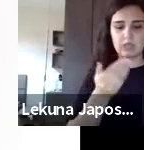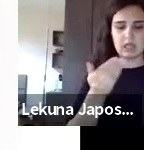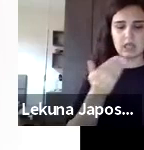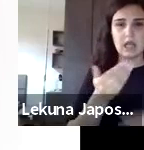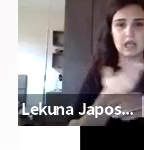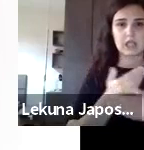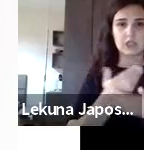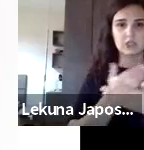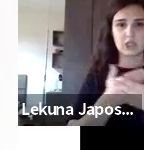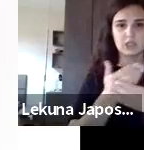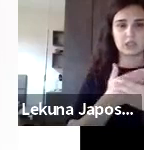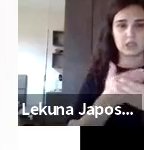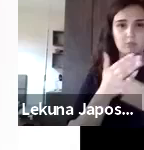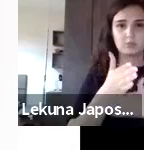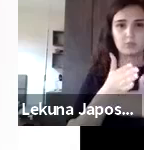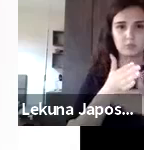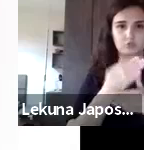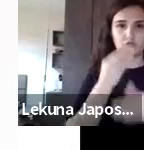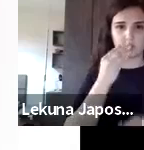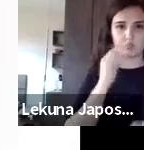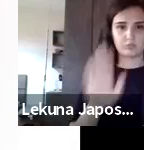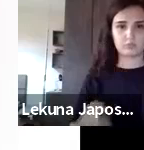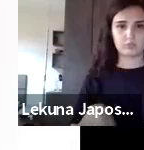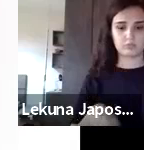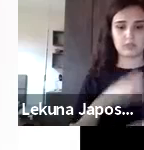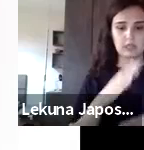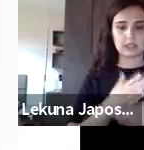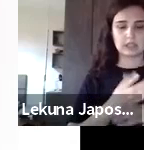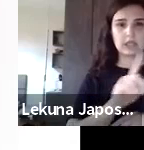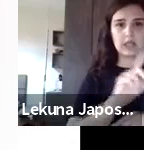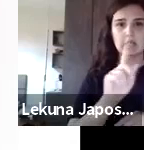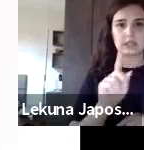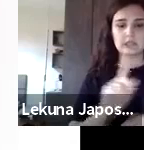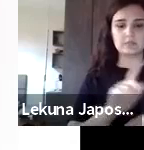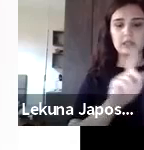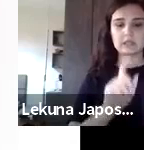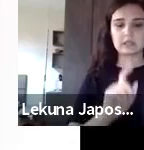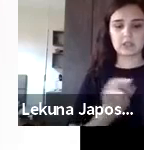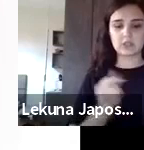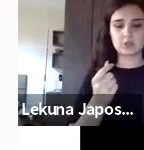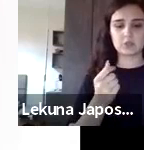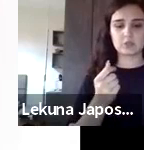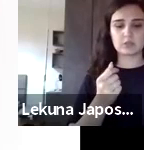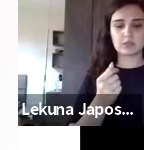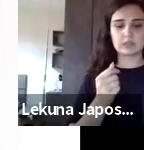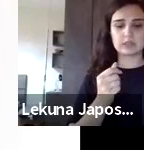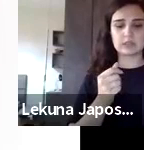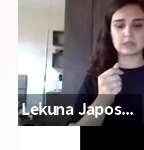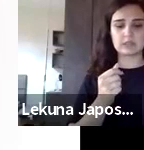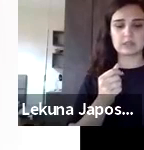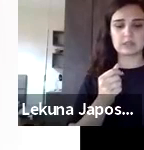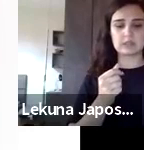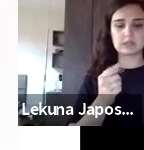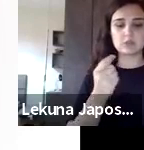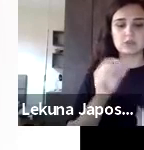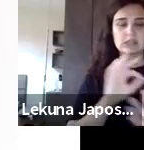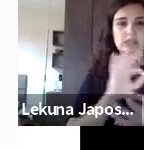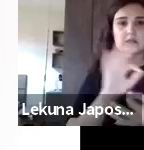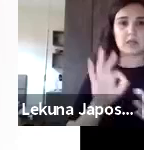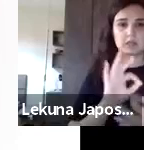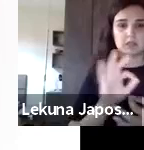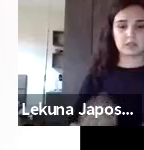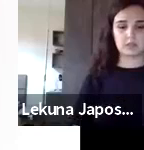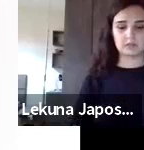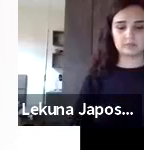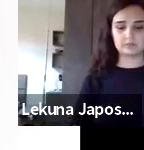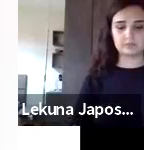აი არა უშავს. ანუ არის რაღაცები, რასაც ცოტა ზედმეტად დრამატიზებას უკეთებთ ხოლმე.